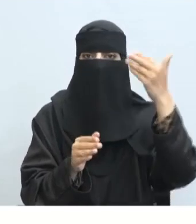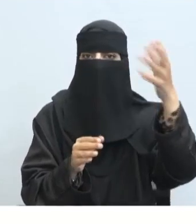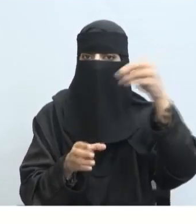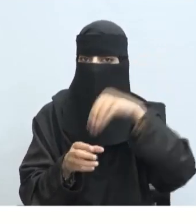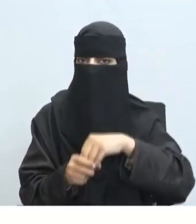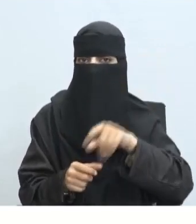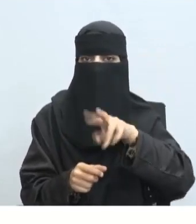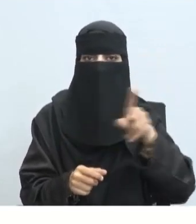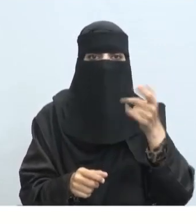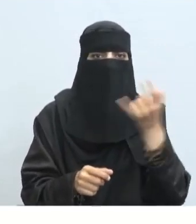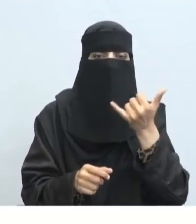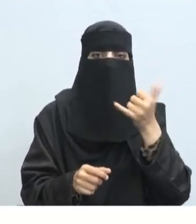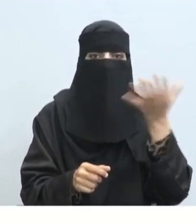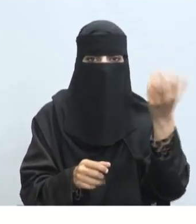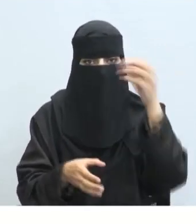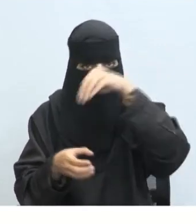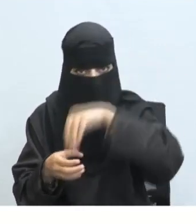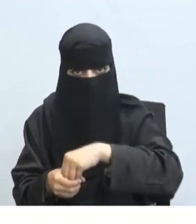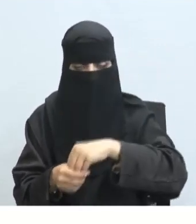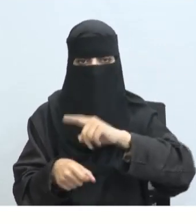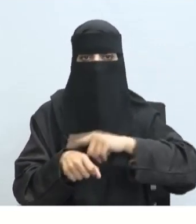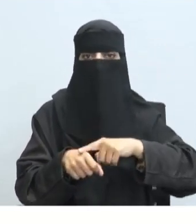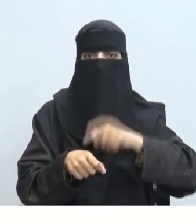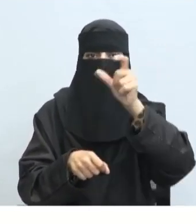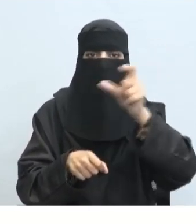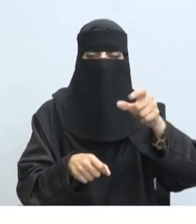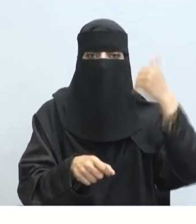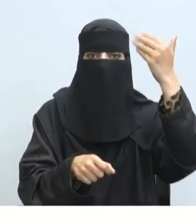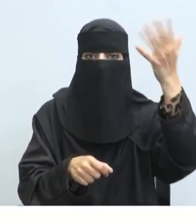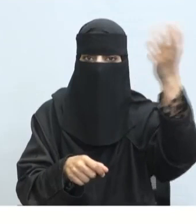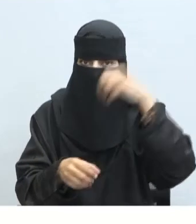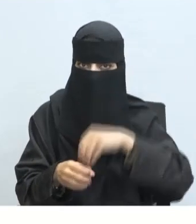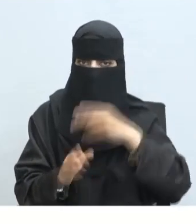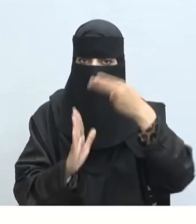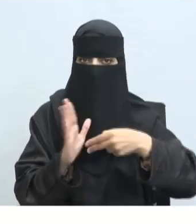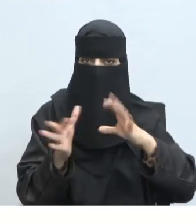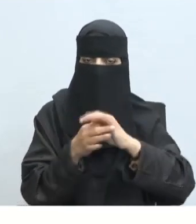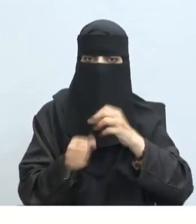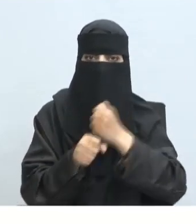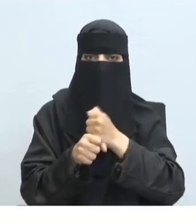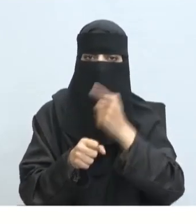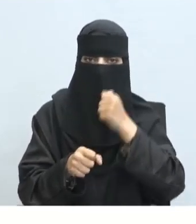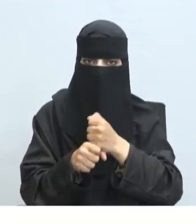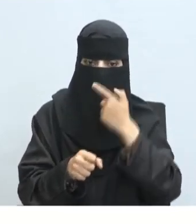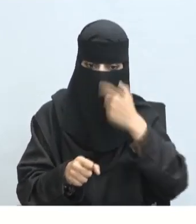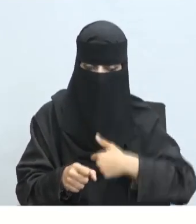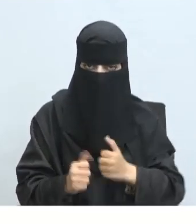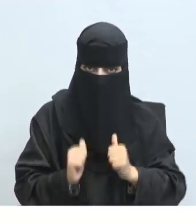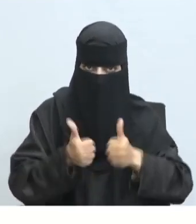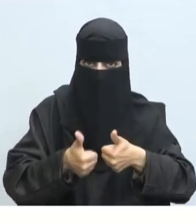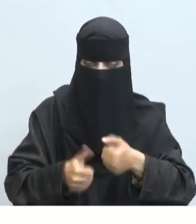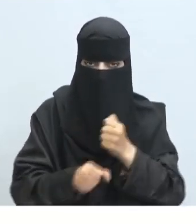ما هي المهام التي قد نسندها الى مقاولين موردين خارجين ما هي المهام التي نقوم بها نحن